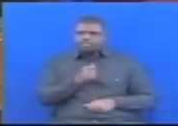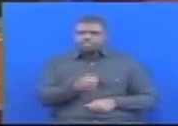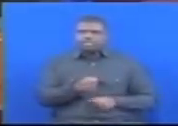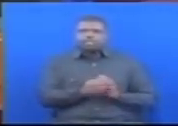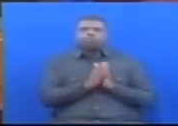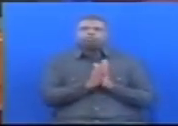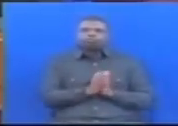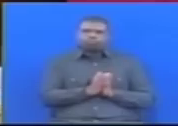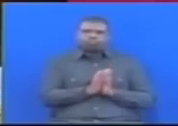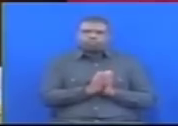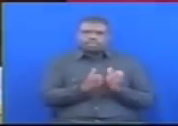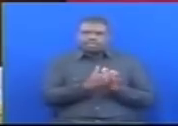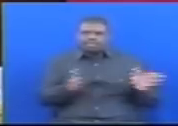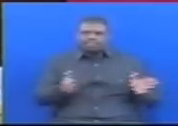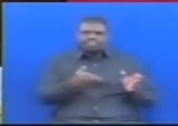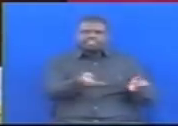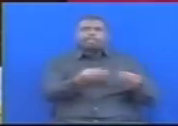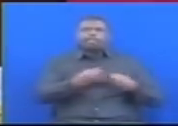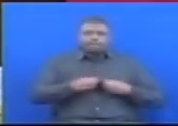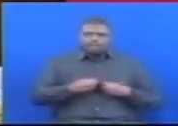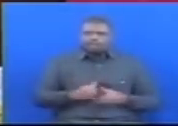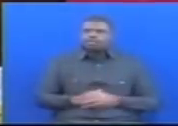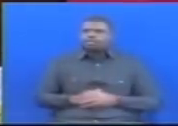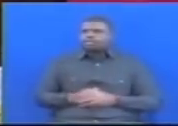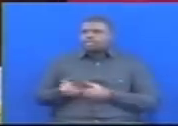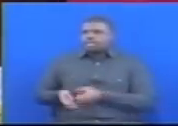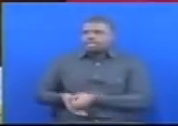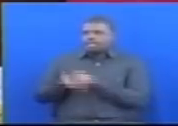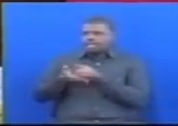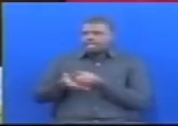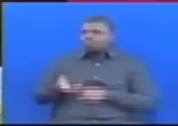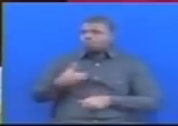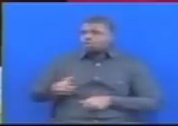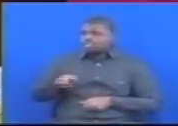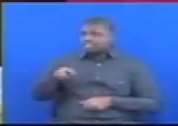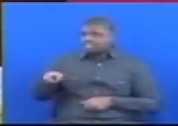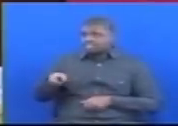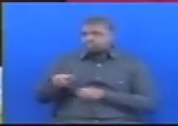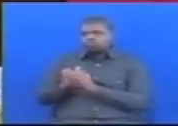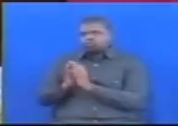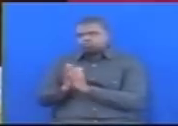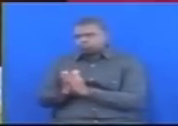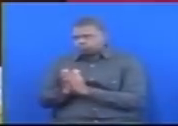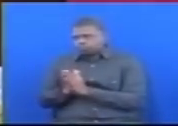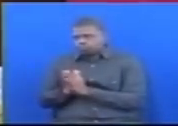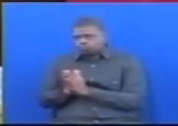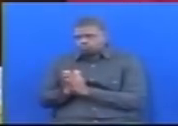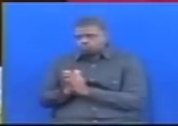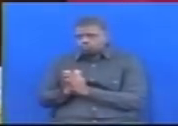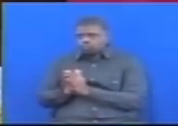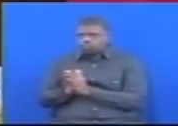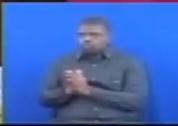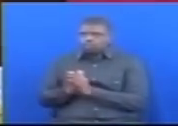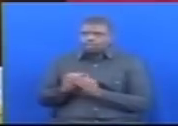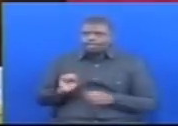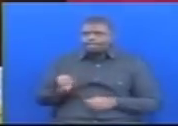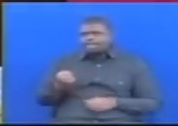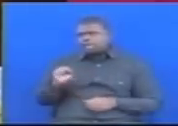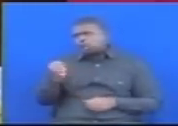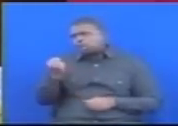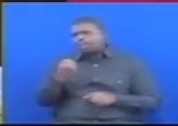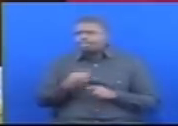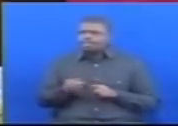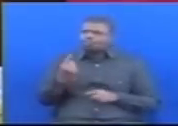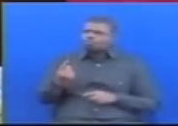nafasi niulize swali moja la nyongeza. Mheshimiwa Naibu Waziri, kwanza nikushukuru kwa kutupatia zile milioni